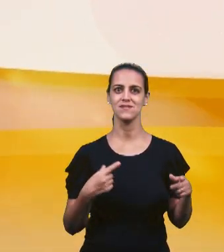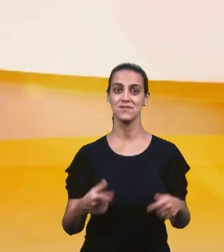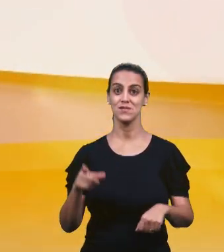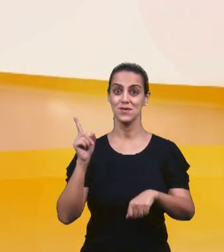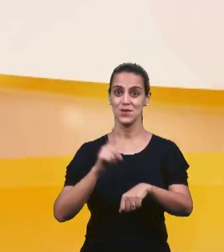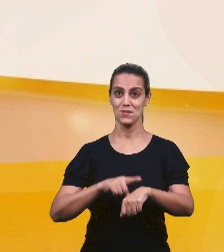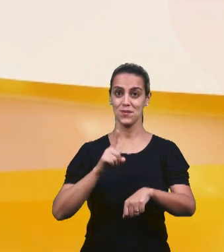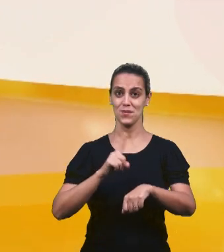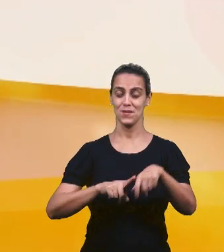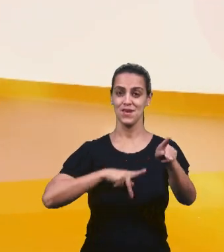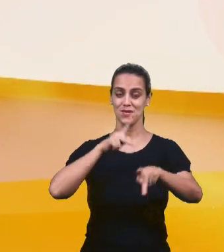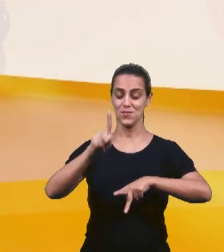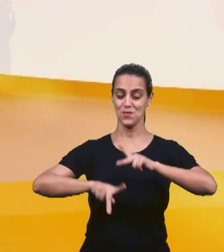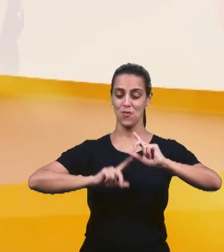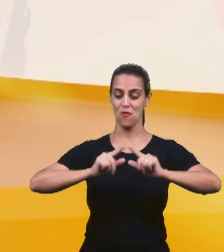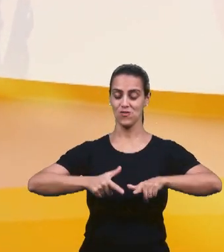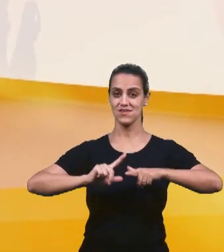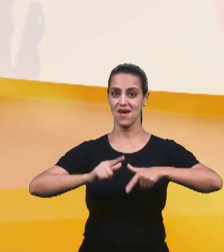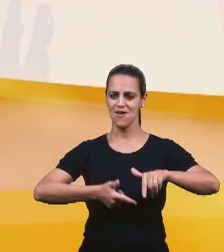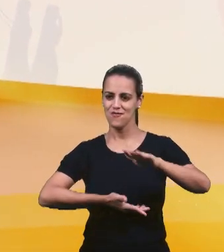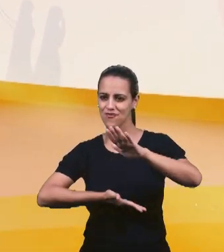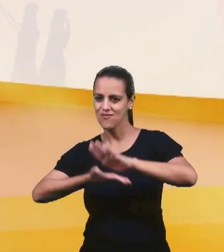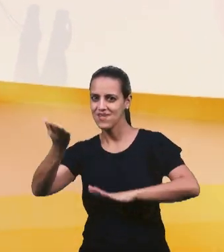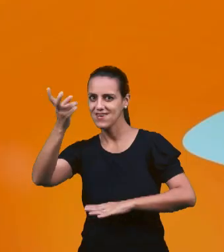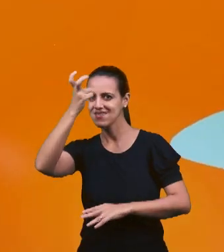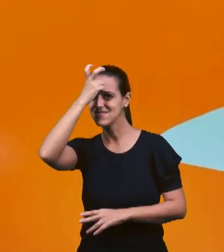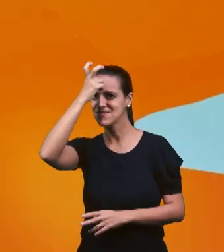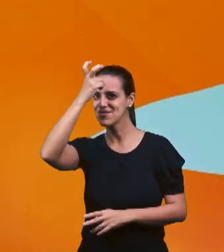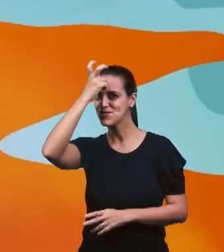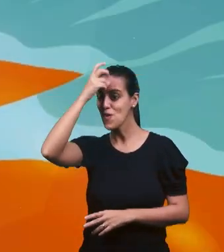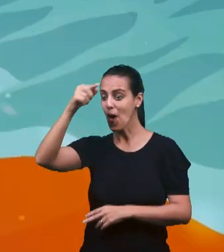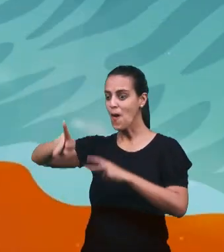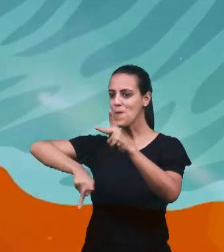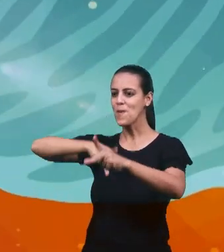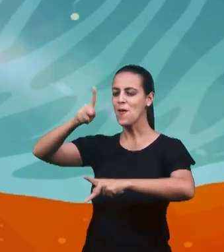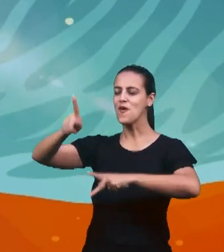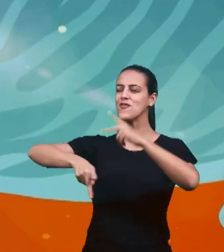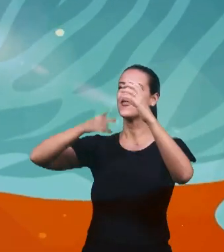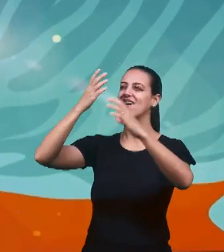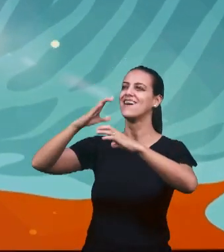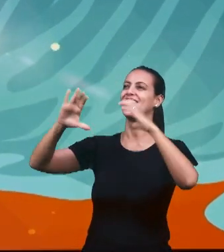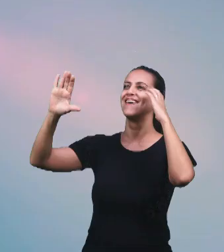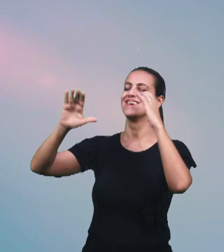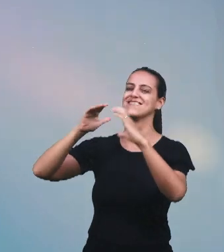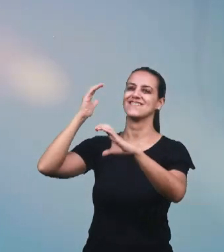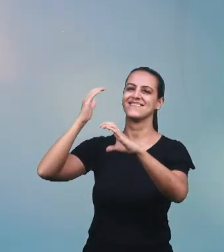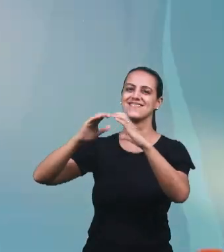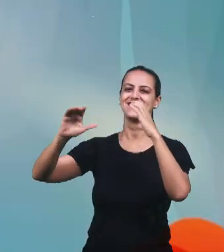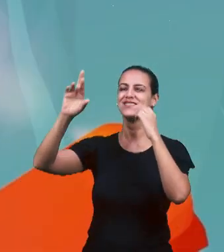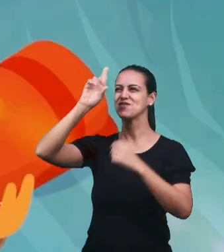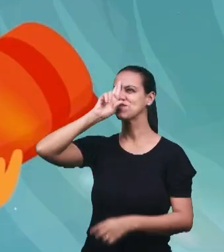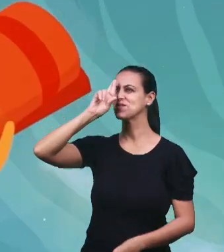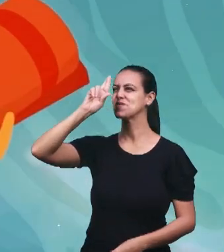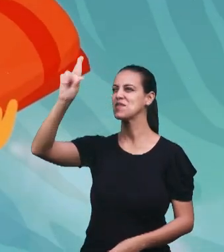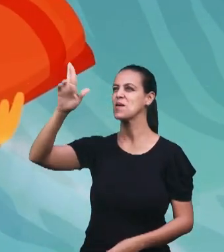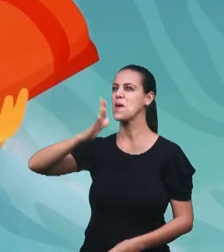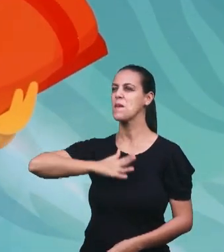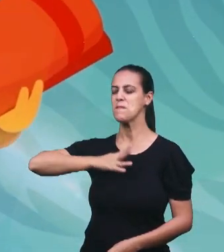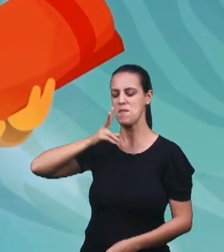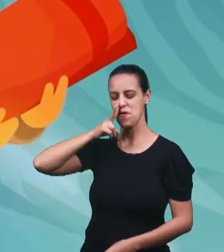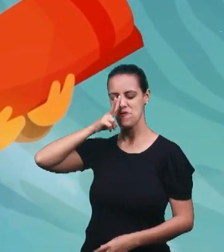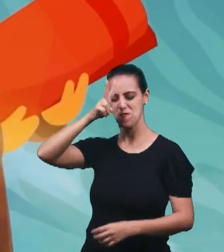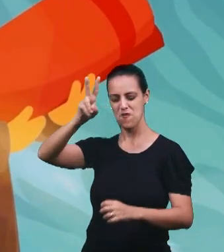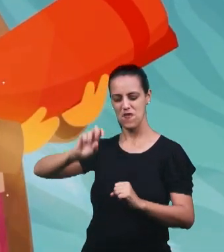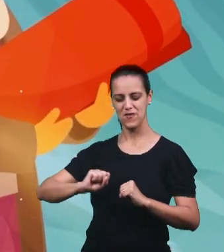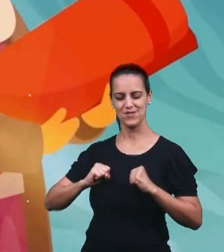Quando Israel saiu do Egito, Israel cantou, cantou. O Senhor é